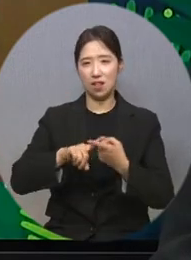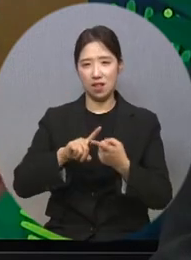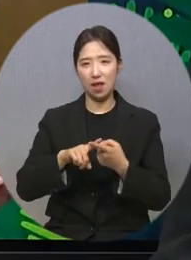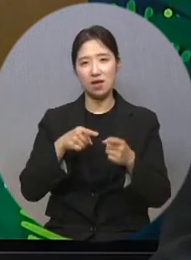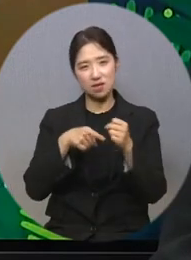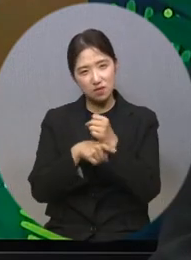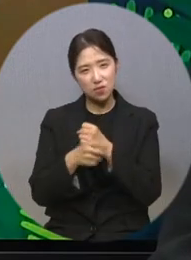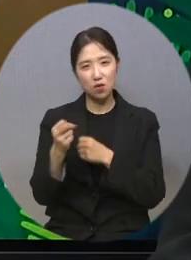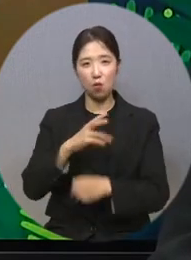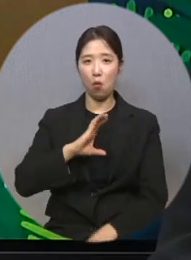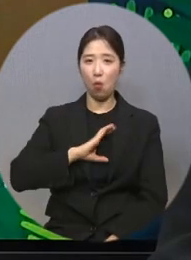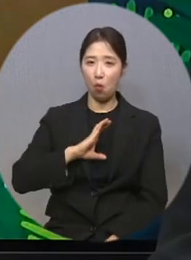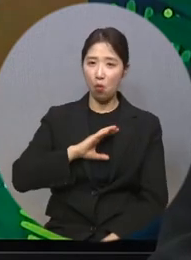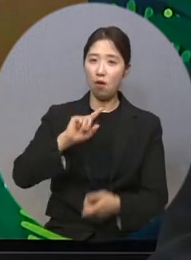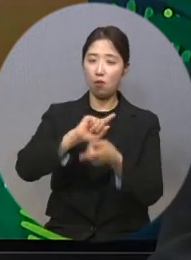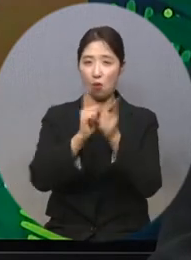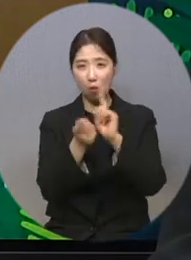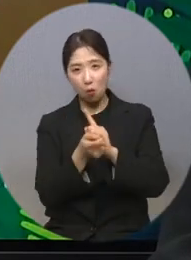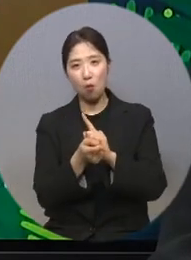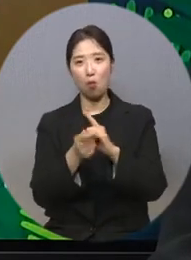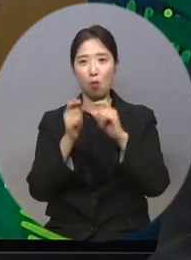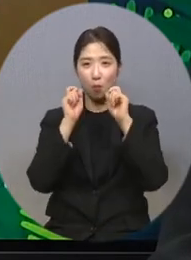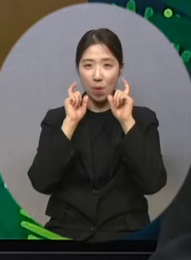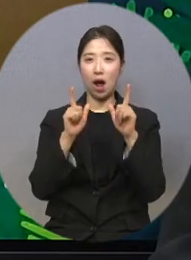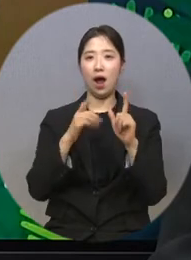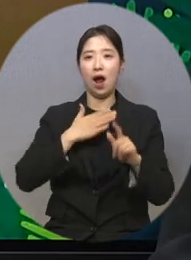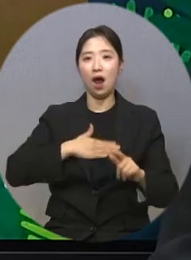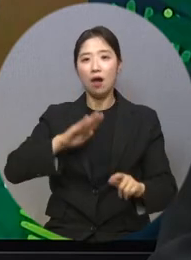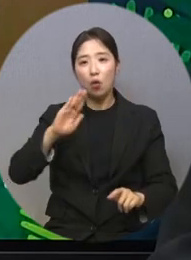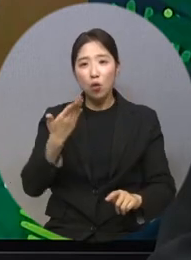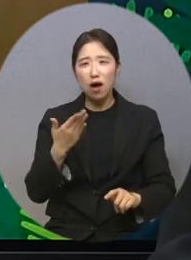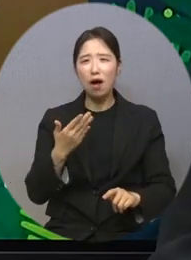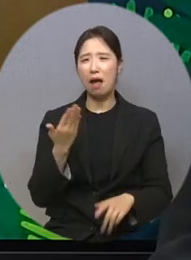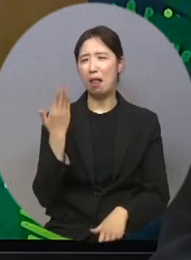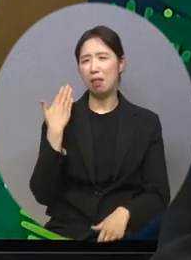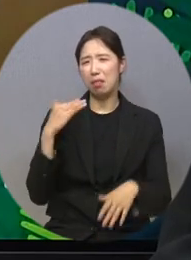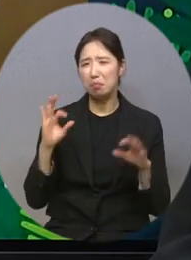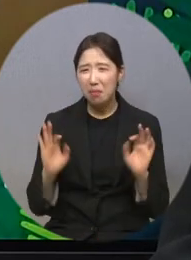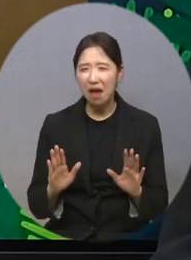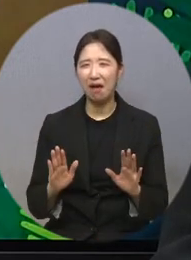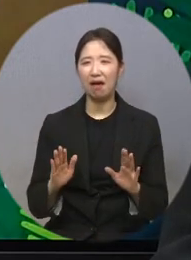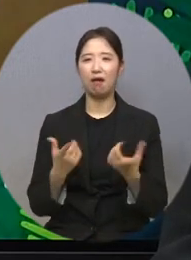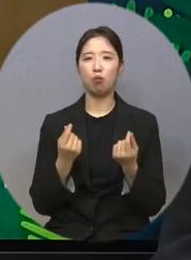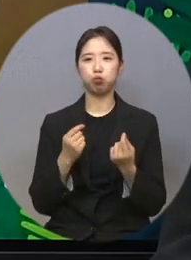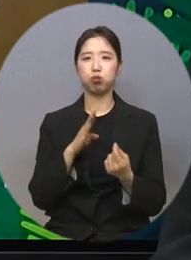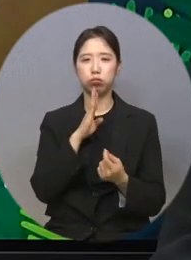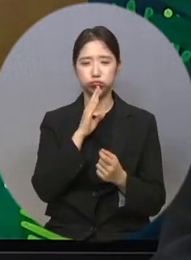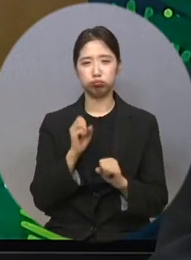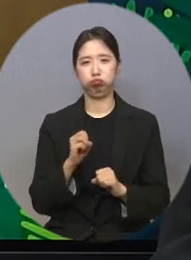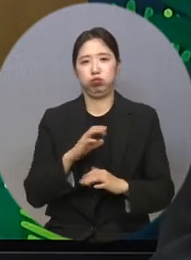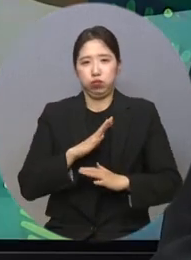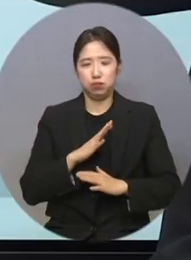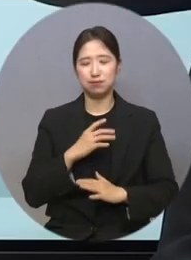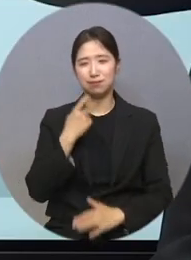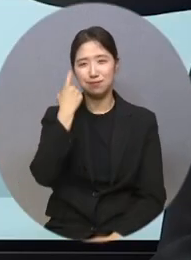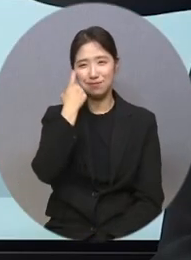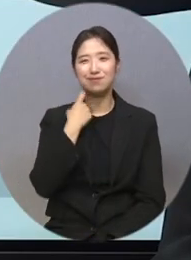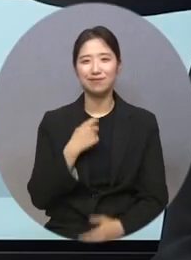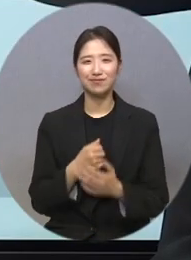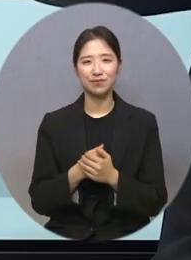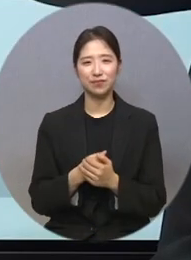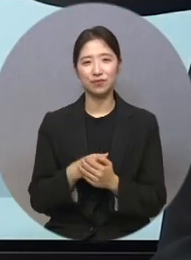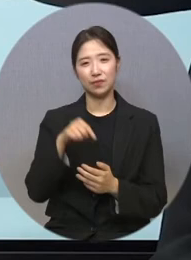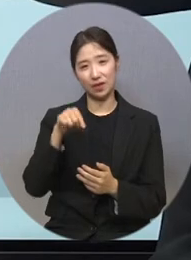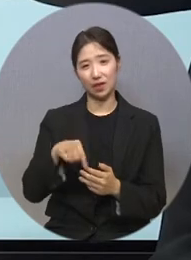코다의 존재를 서로 아신 게 아주 오래되지 않았다는 거가 굉장히 좀 새롭고 그런 느낌이 들었습니다. 그래서 이